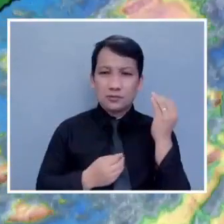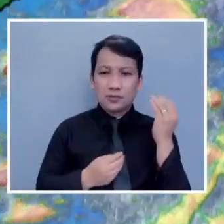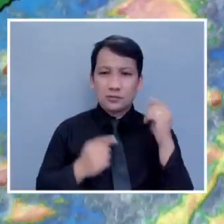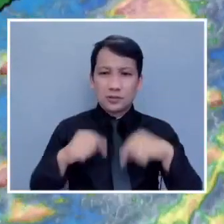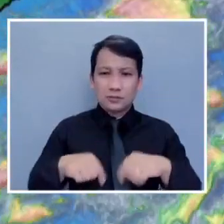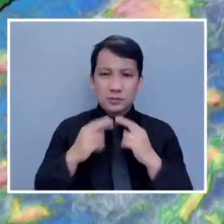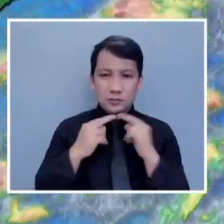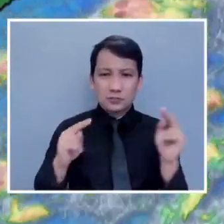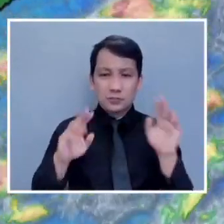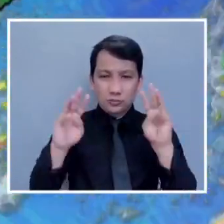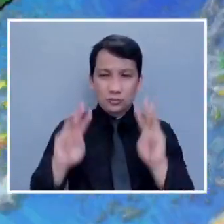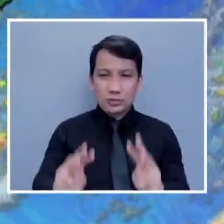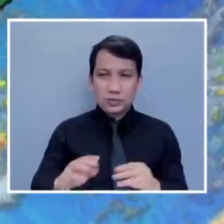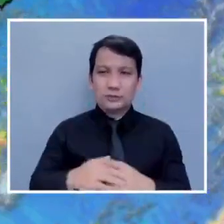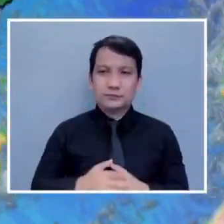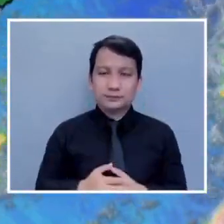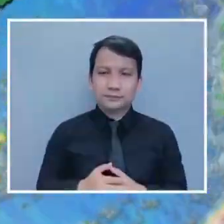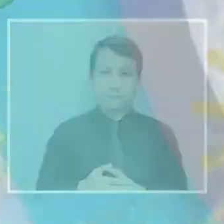panahon.